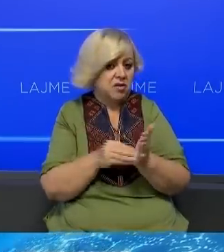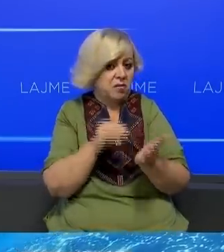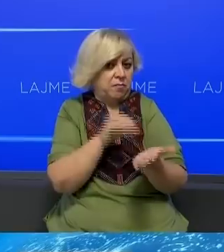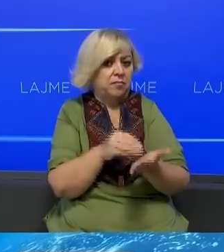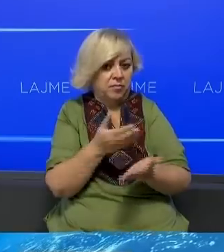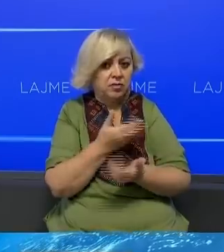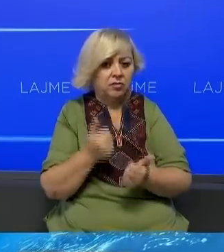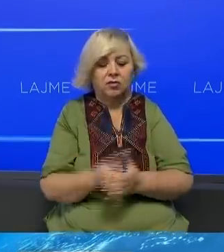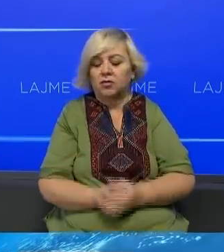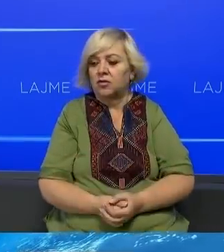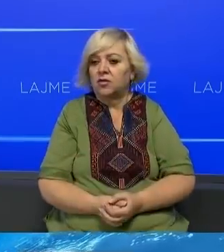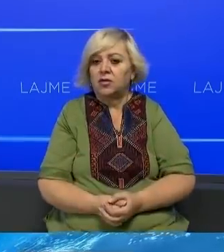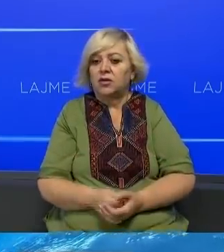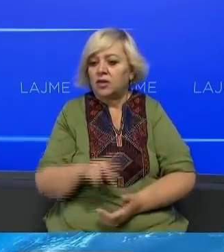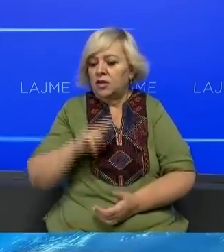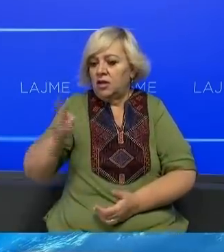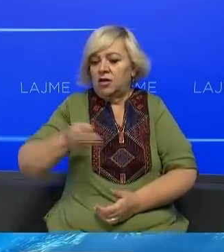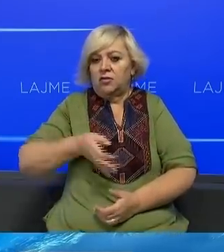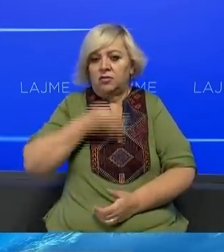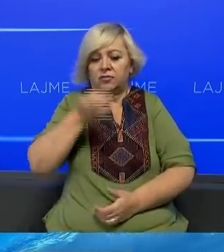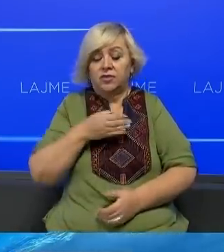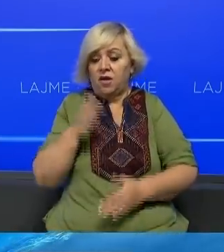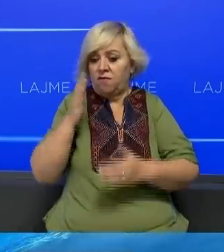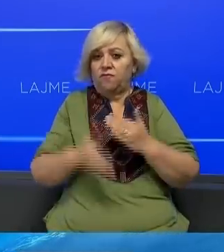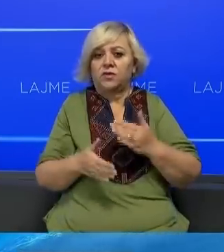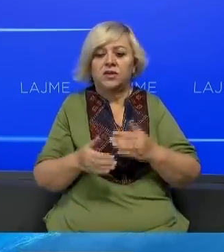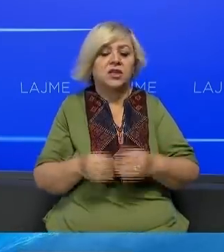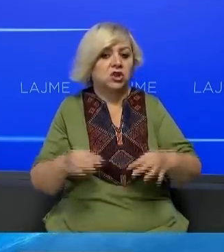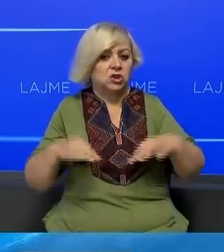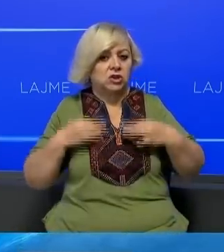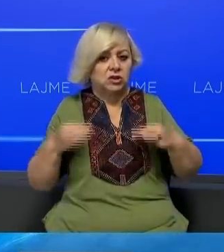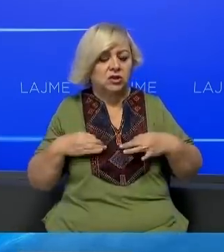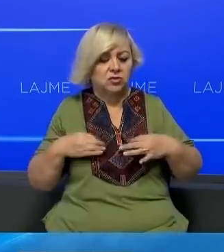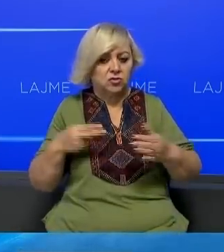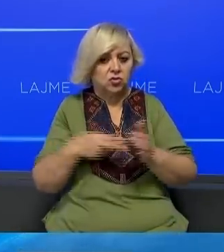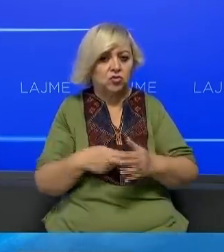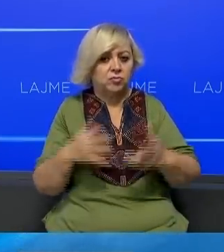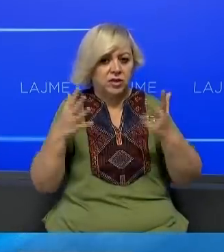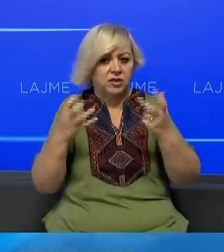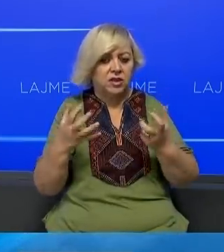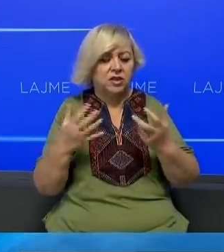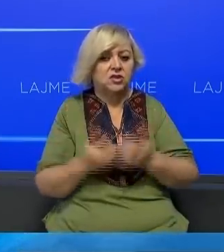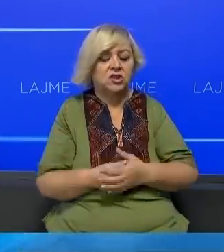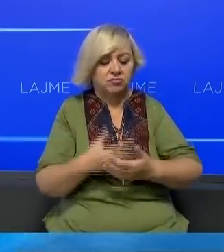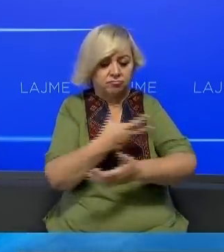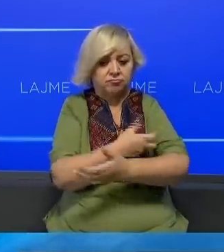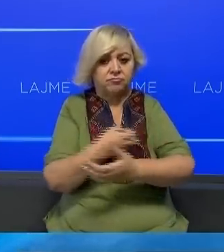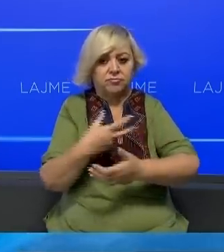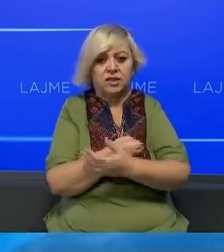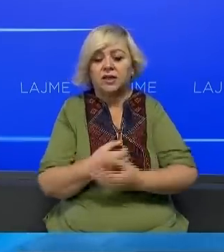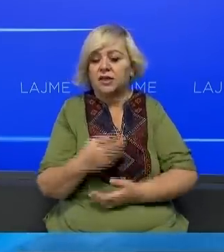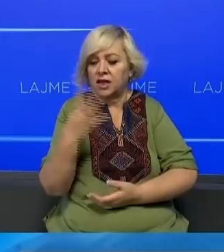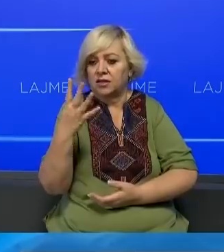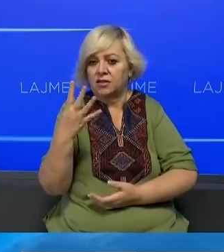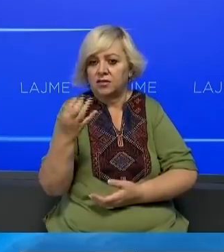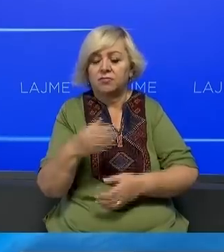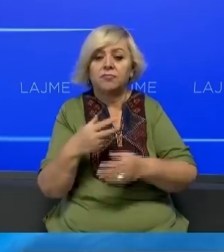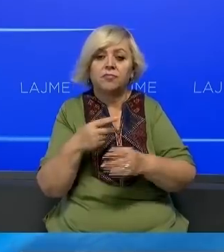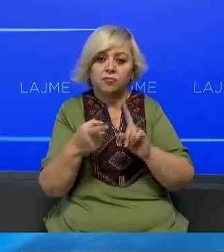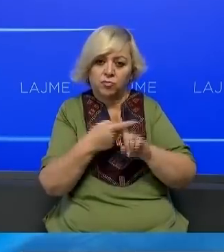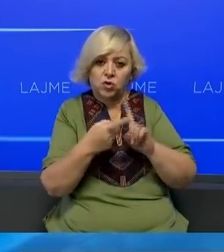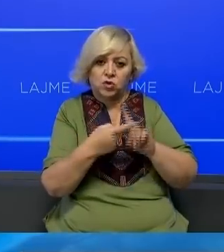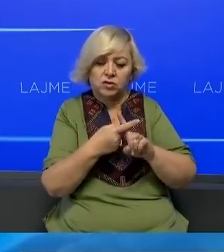formalizuar. Do të kalojmë tani me informacionet e fundit nga shëndetësia. Nga 2870 testime, 40 qytetarë kanë rezultuar